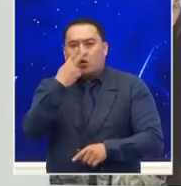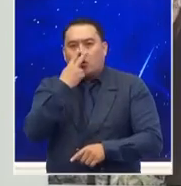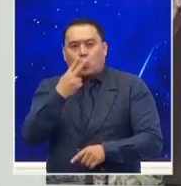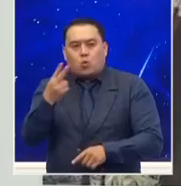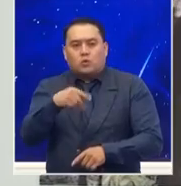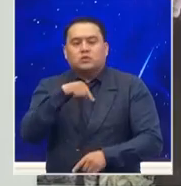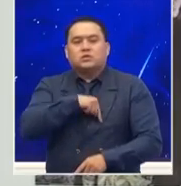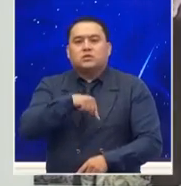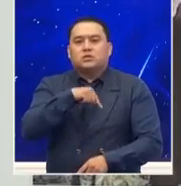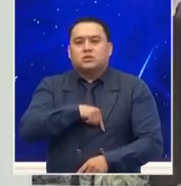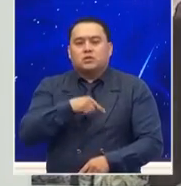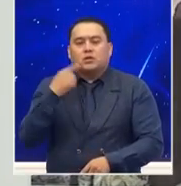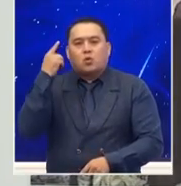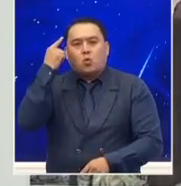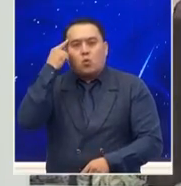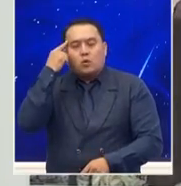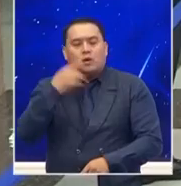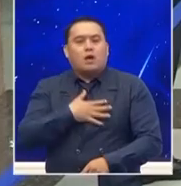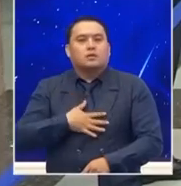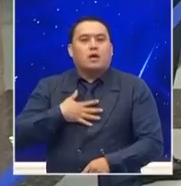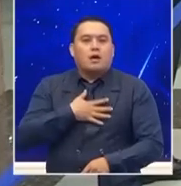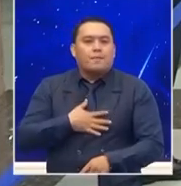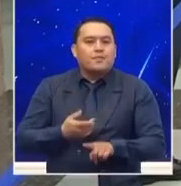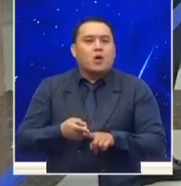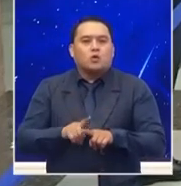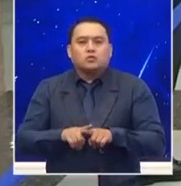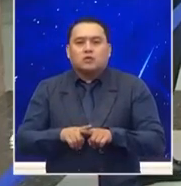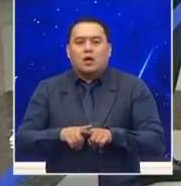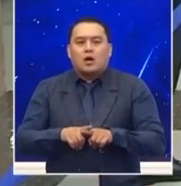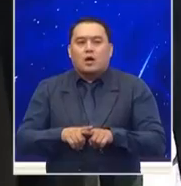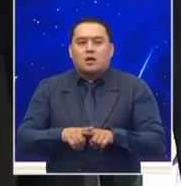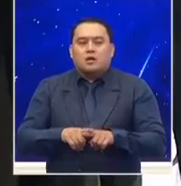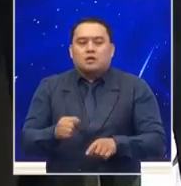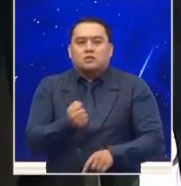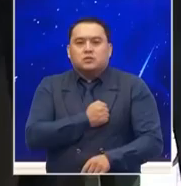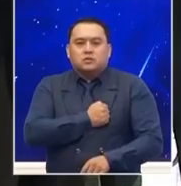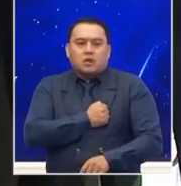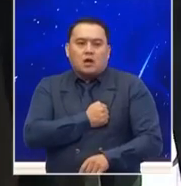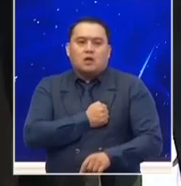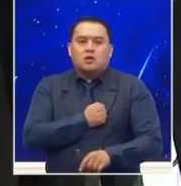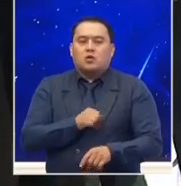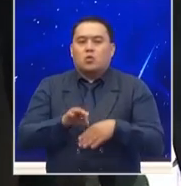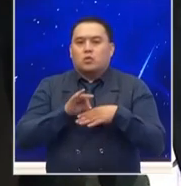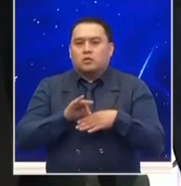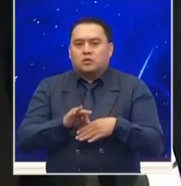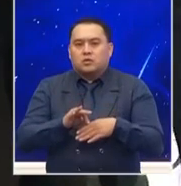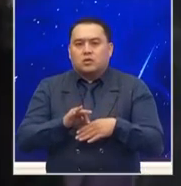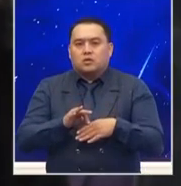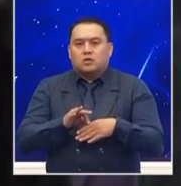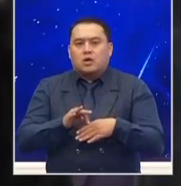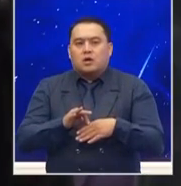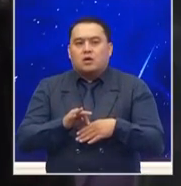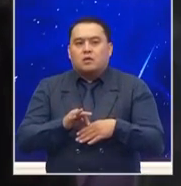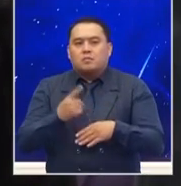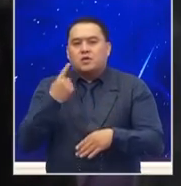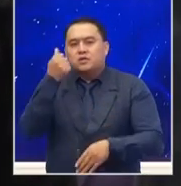іштей осылай үн қатты. Ағаға деген сағыныш, көңілдегі шер, қимастық, жетай өтсе де әлі сол қалпы. Арада